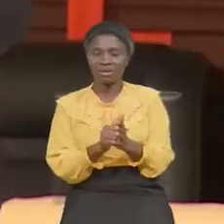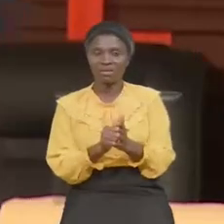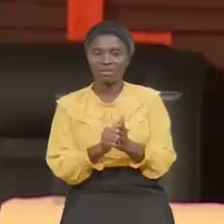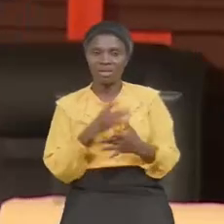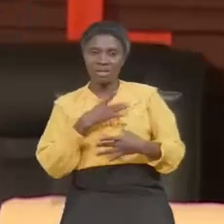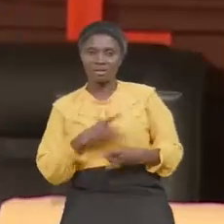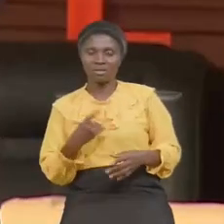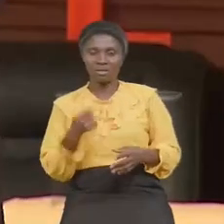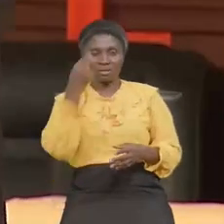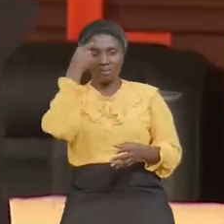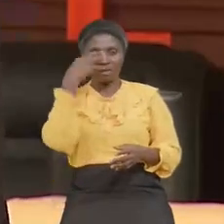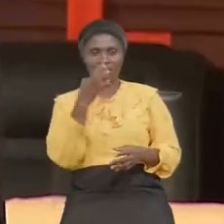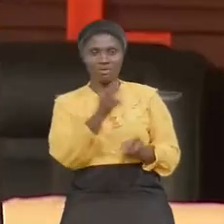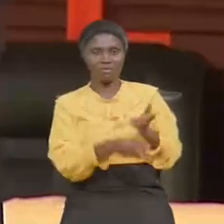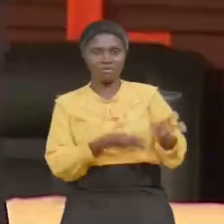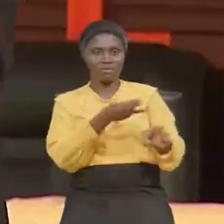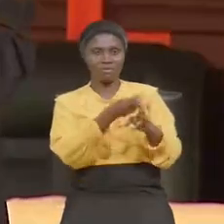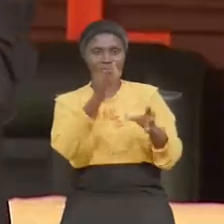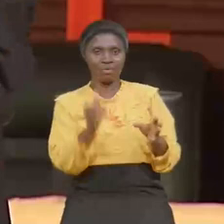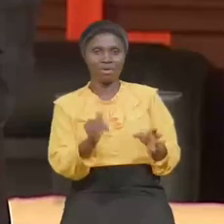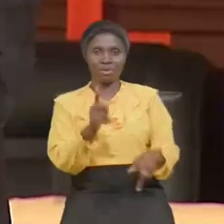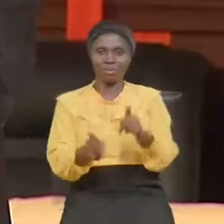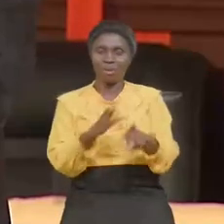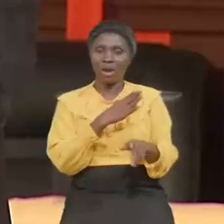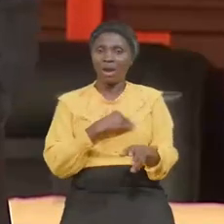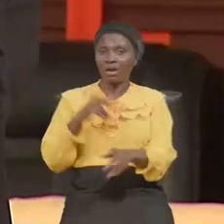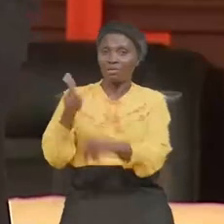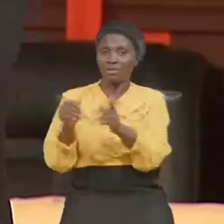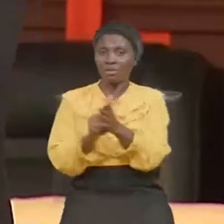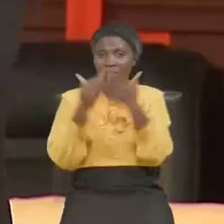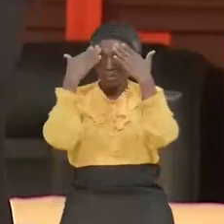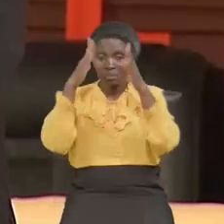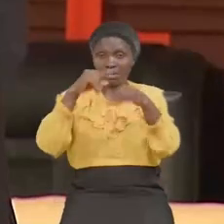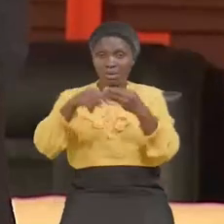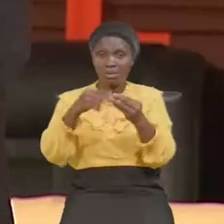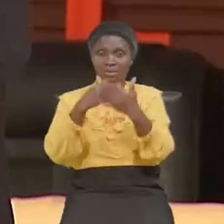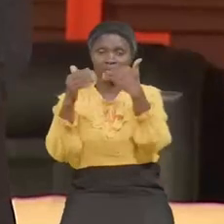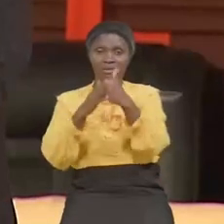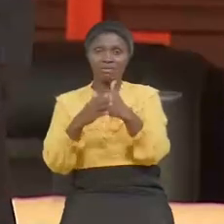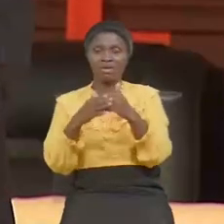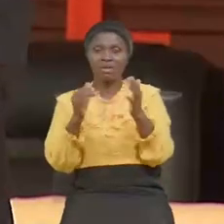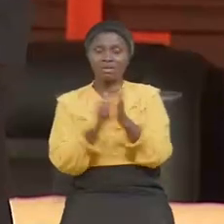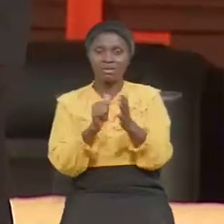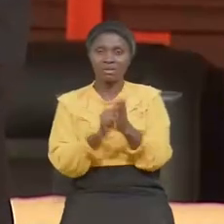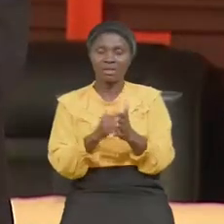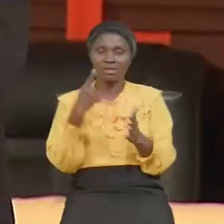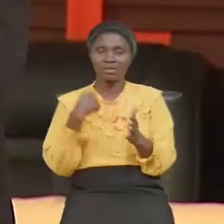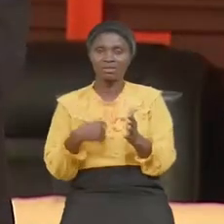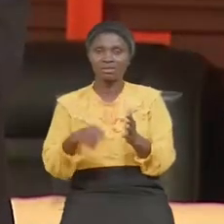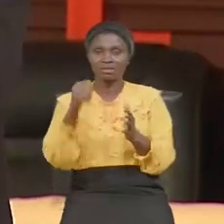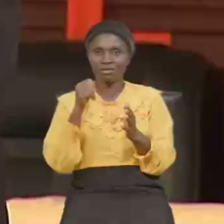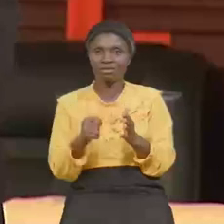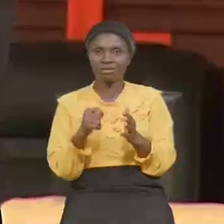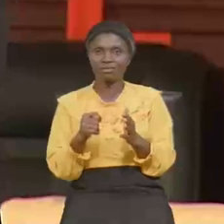pensée des mondains et ceux qui ne connaissent rien du ciel. L'œuvre de